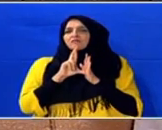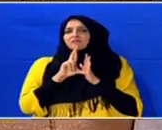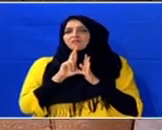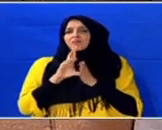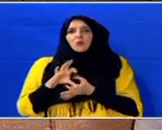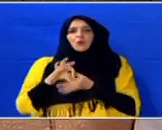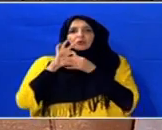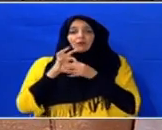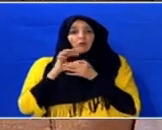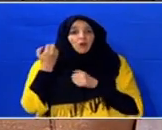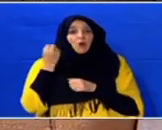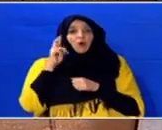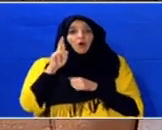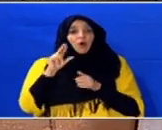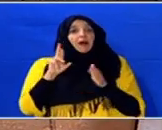ذهبية